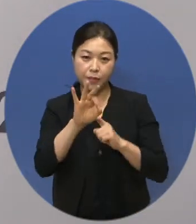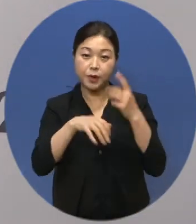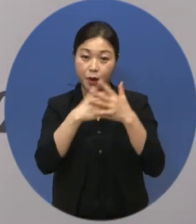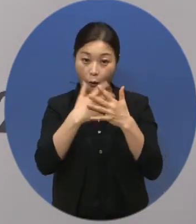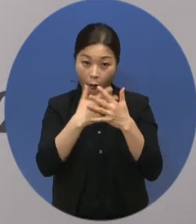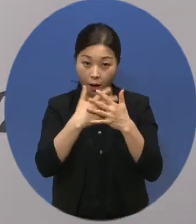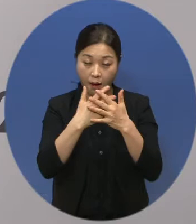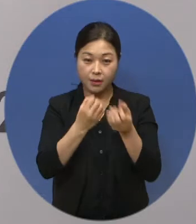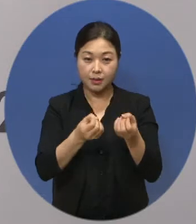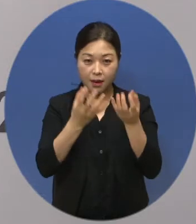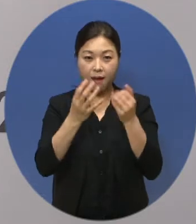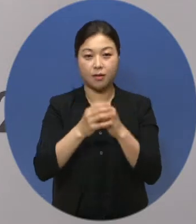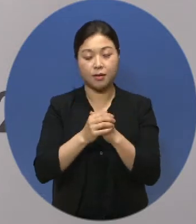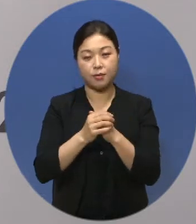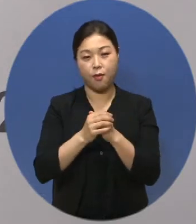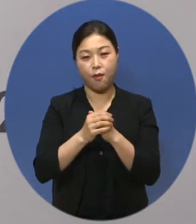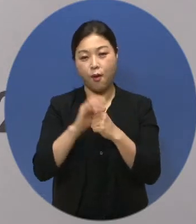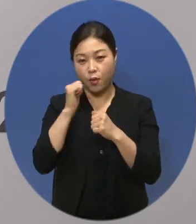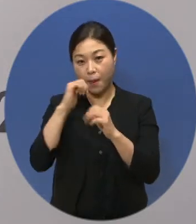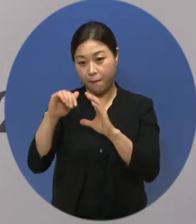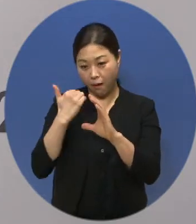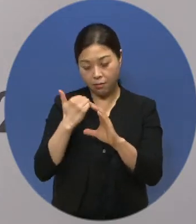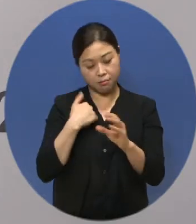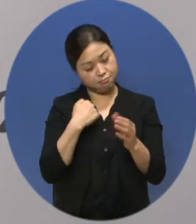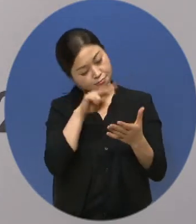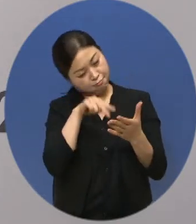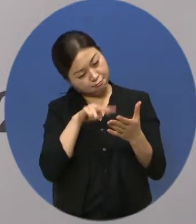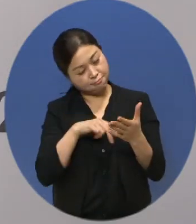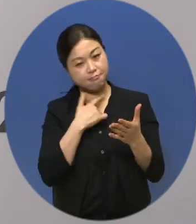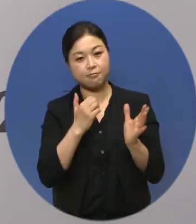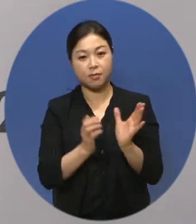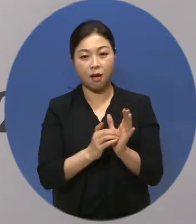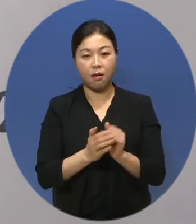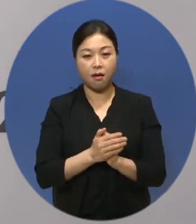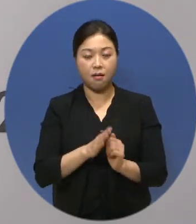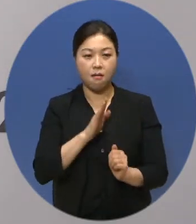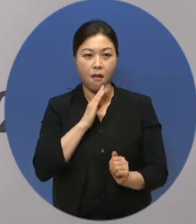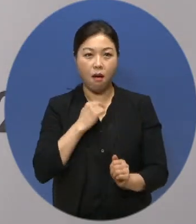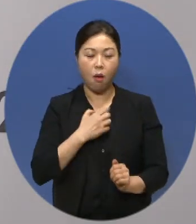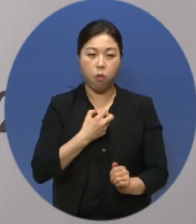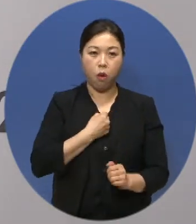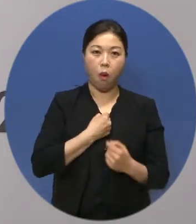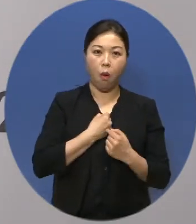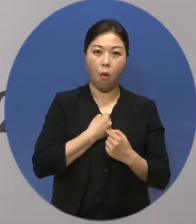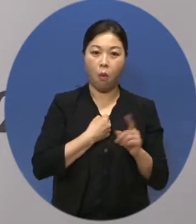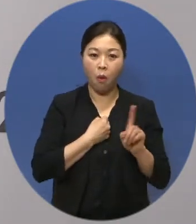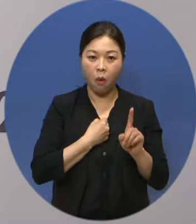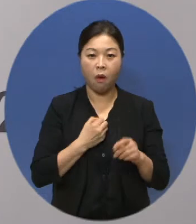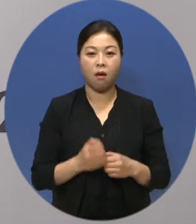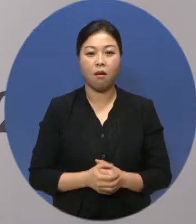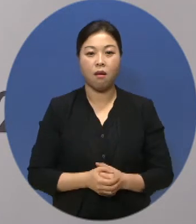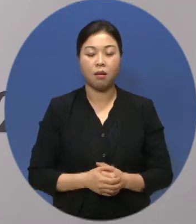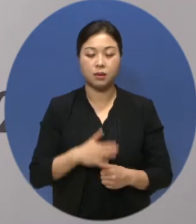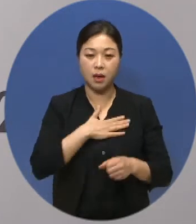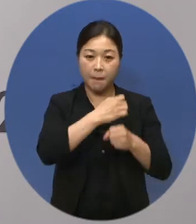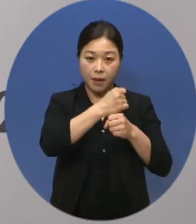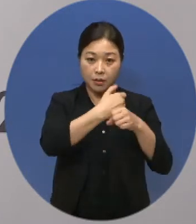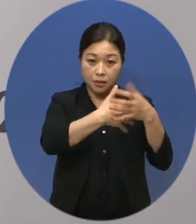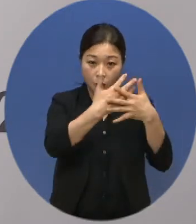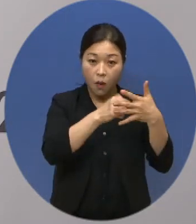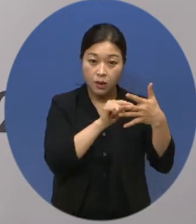메일을 주셔가지고 좀 읽어보게 됐는데 사실 좀 한 방 먹은 느낌이 좀 있었던 게 이 제가 만든